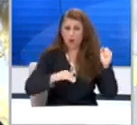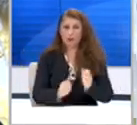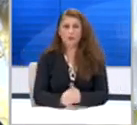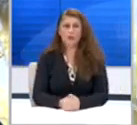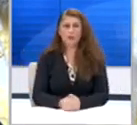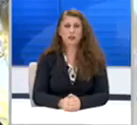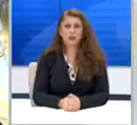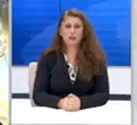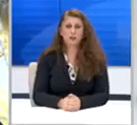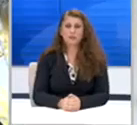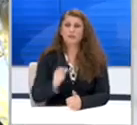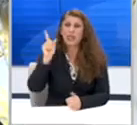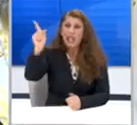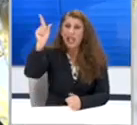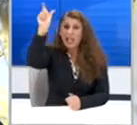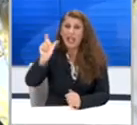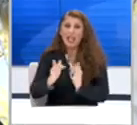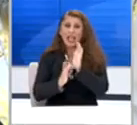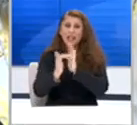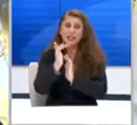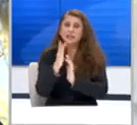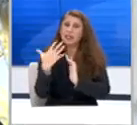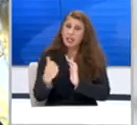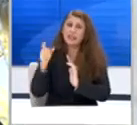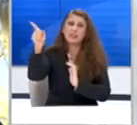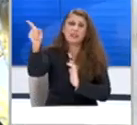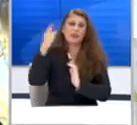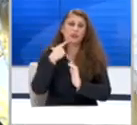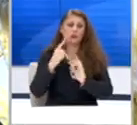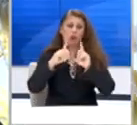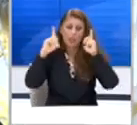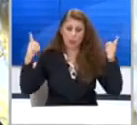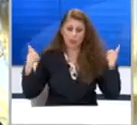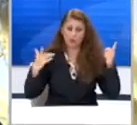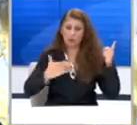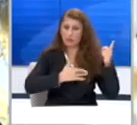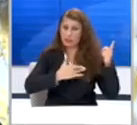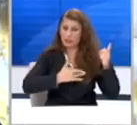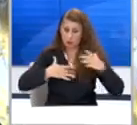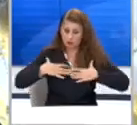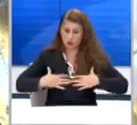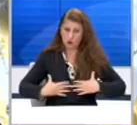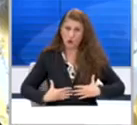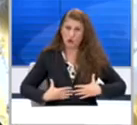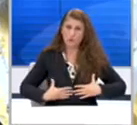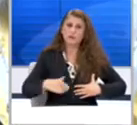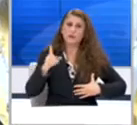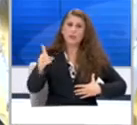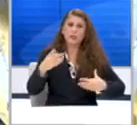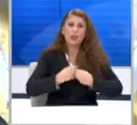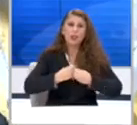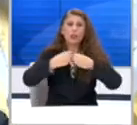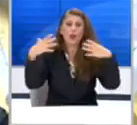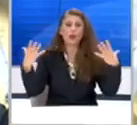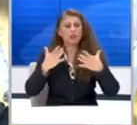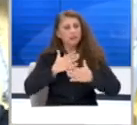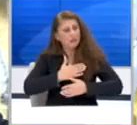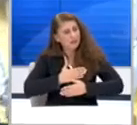ο αγιασμός των ψυχών και των σωμάτων ημών, και εσύ την δόξαν και ευχαρισίαν και